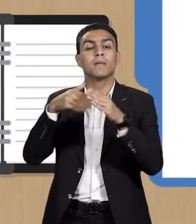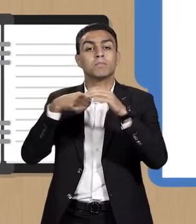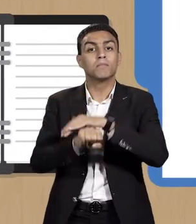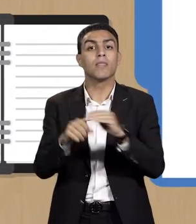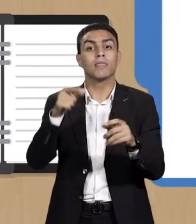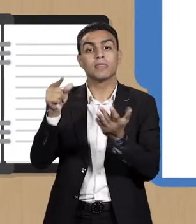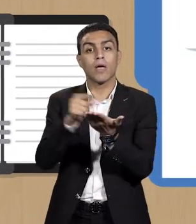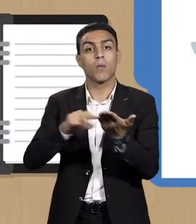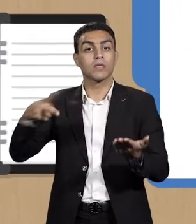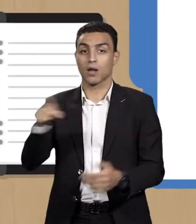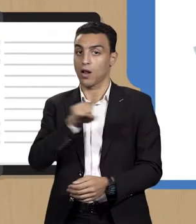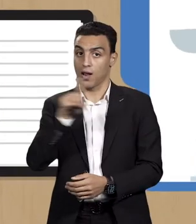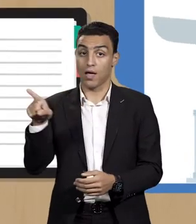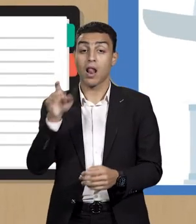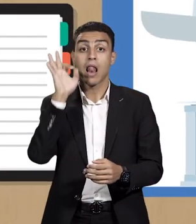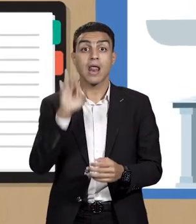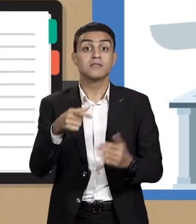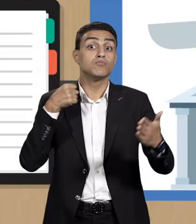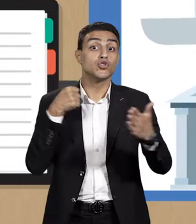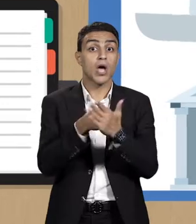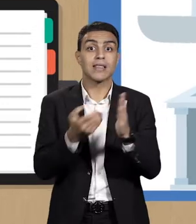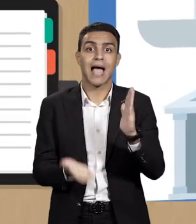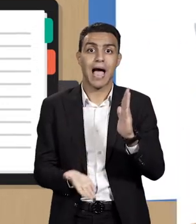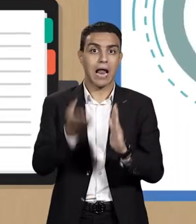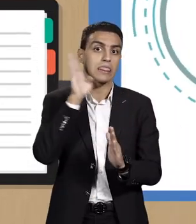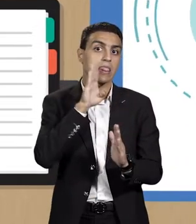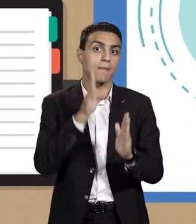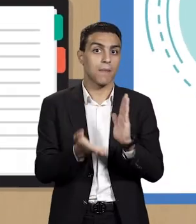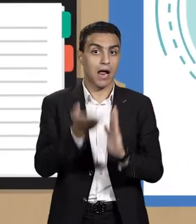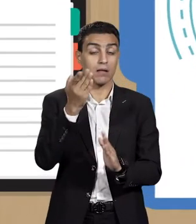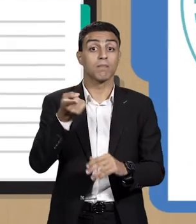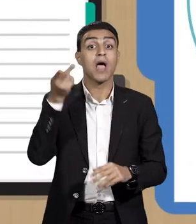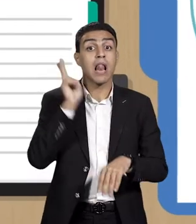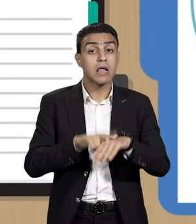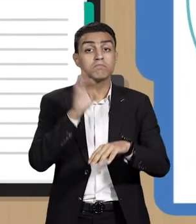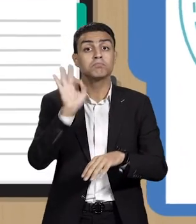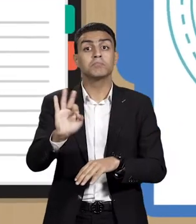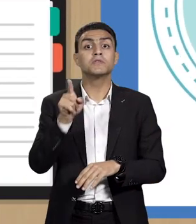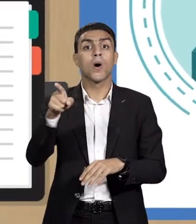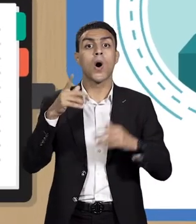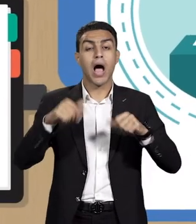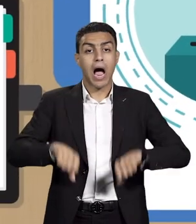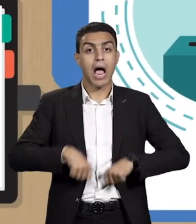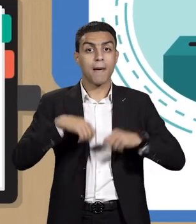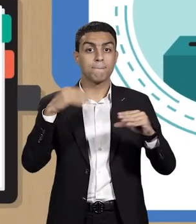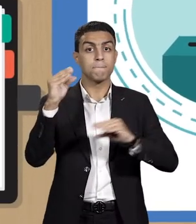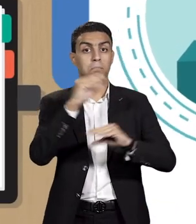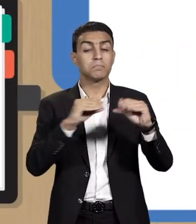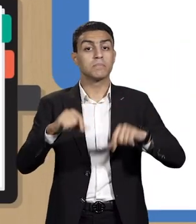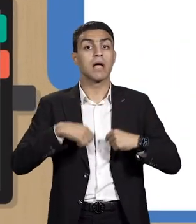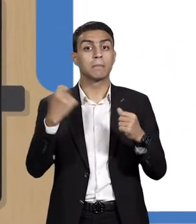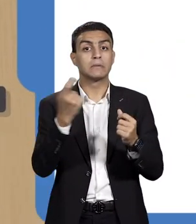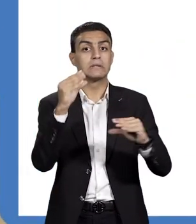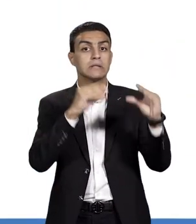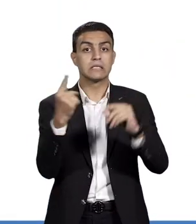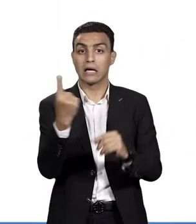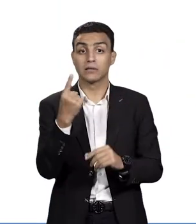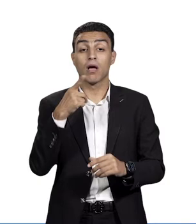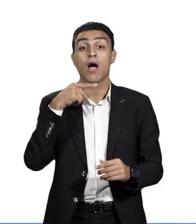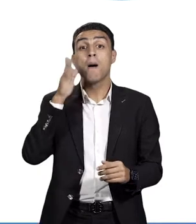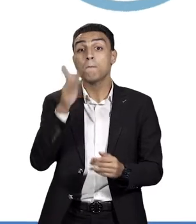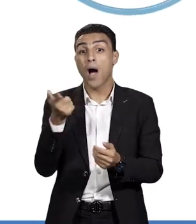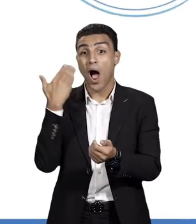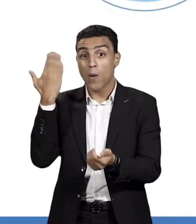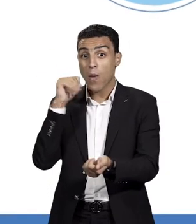دوله اخرى ان يكون حاصلا على مؤهل عالي ان يكون متمتعا بحقوقه المدنيه وال ان يكون قد حكم